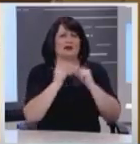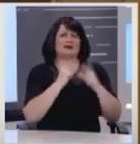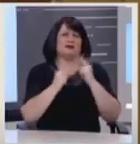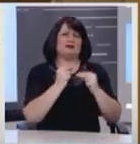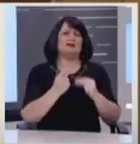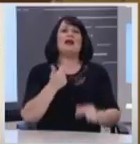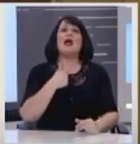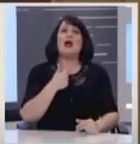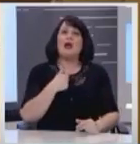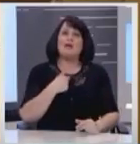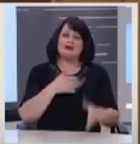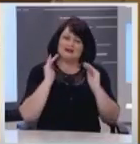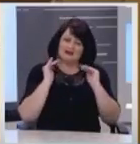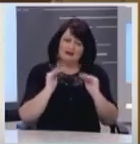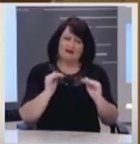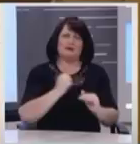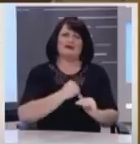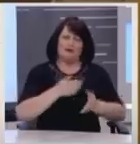συνεχίσουμε να κινούμαστε στην ίδια κατεύθυνση.